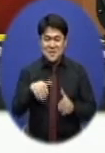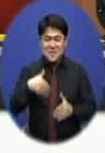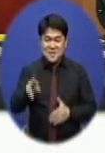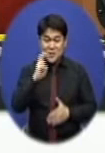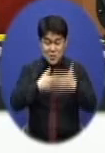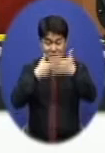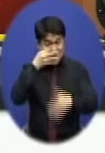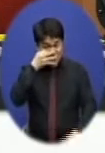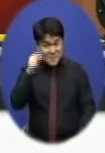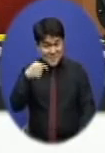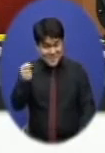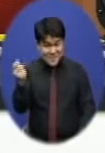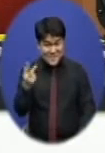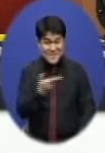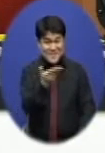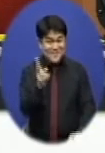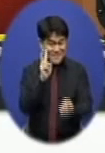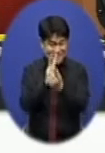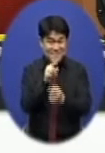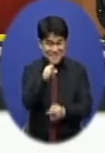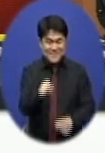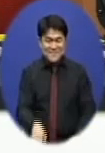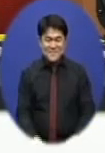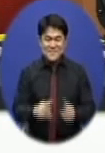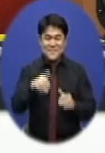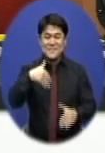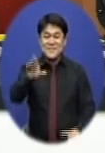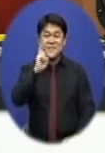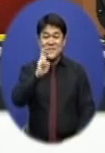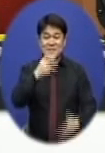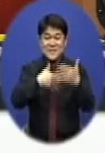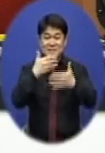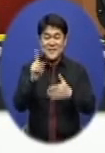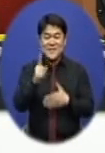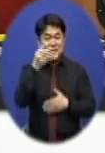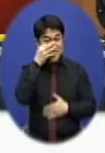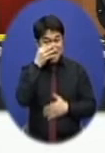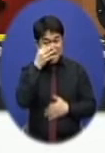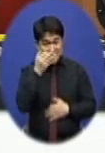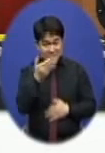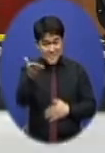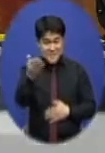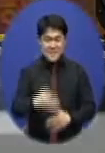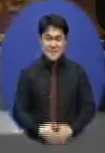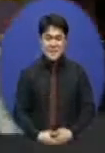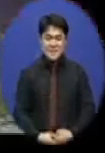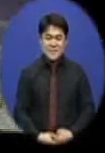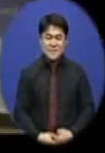뮤직비디오 보고 네. 다시 여러분 앞으로 달려오겠습니다. 네. 고향으로 갈래 뮤직비디오 보여